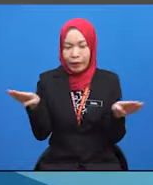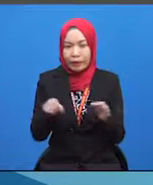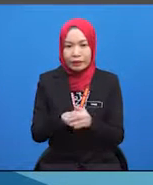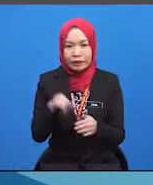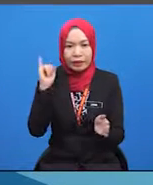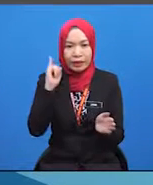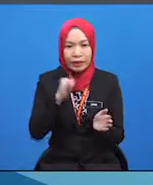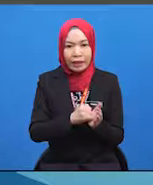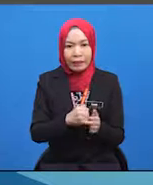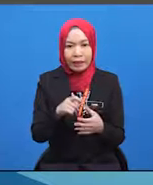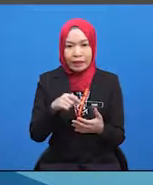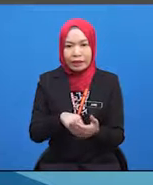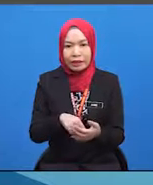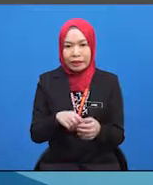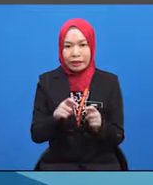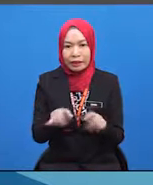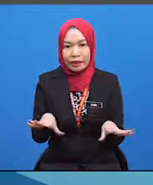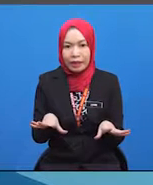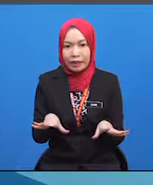belakang hutan telah muncul.